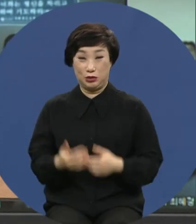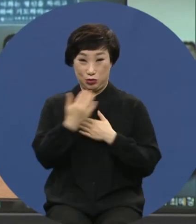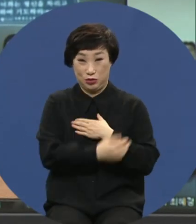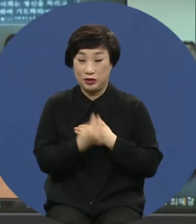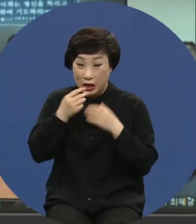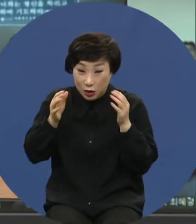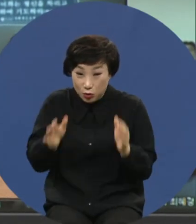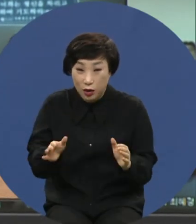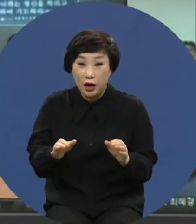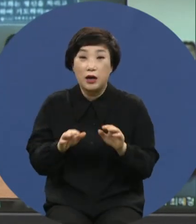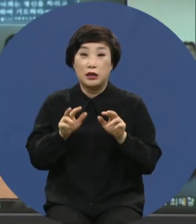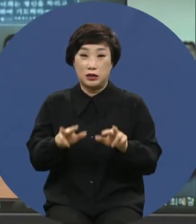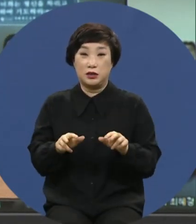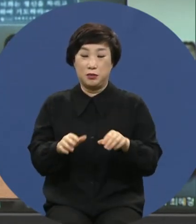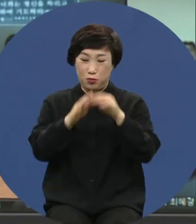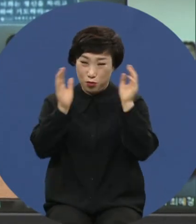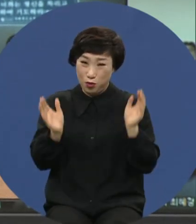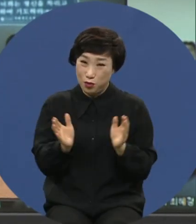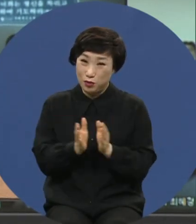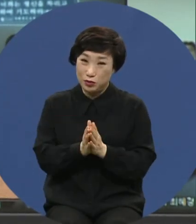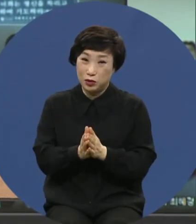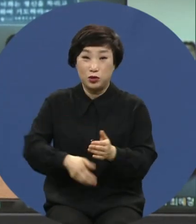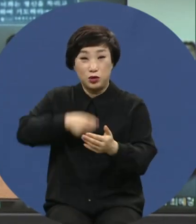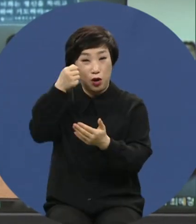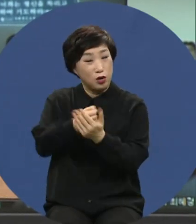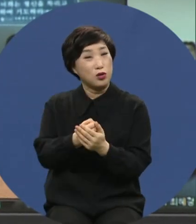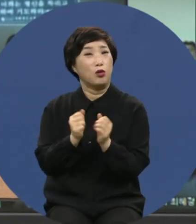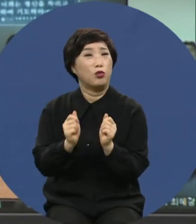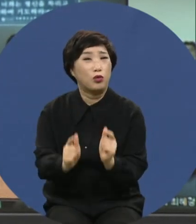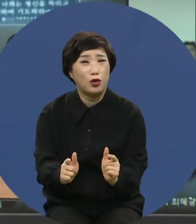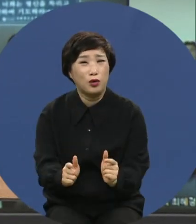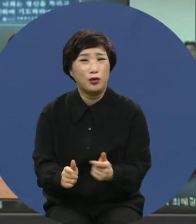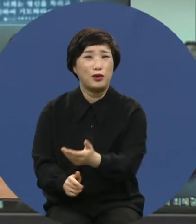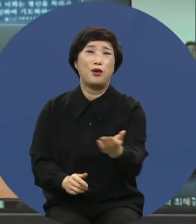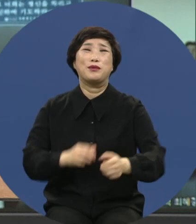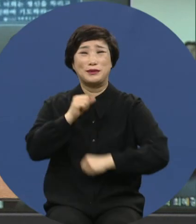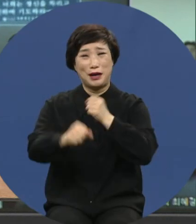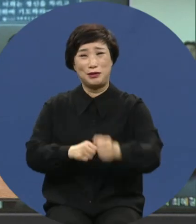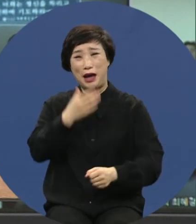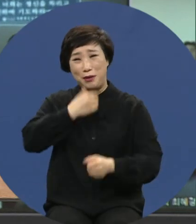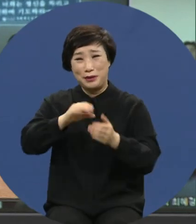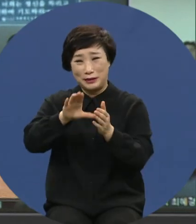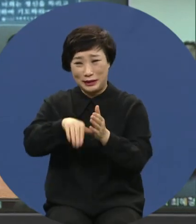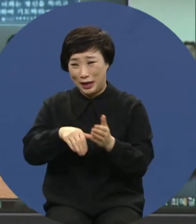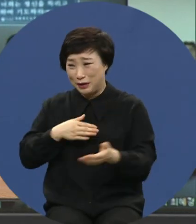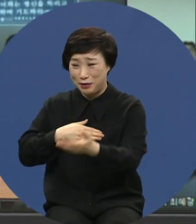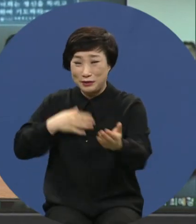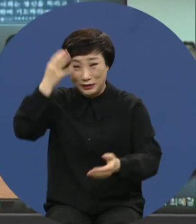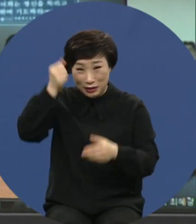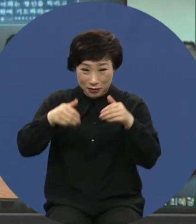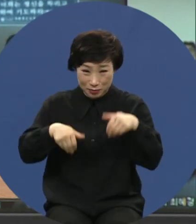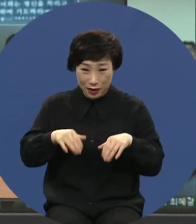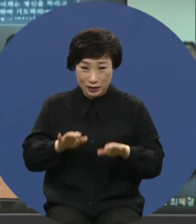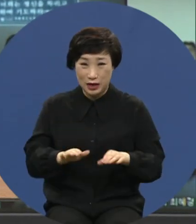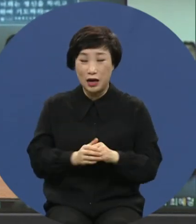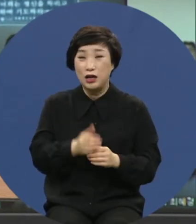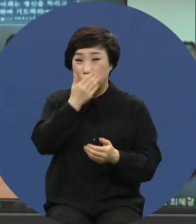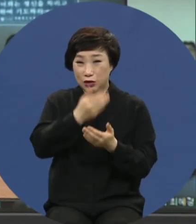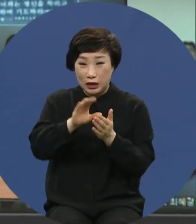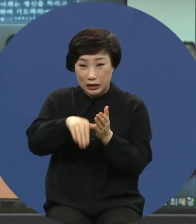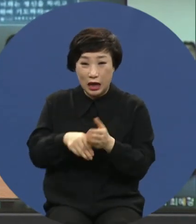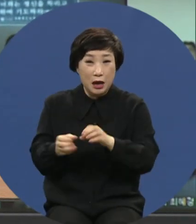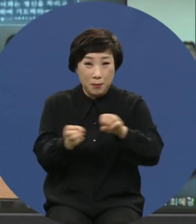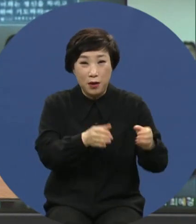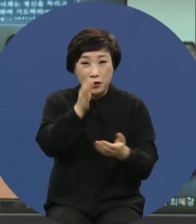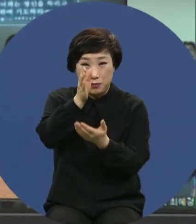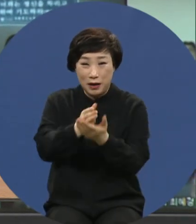육신의 때가 이렇게 모든 것을 결정할 수 있는 자유로운 행복한 때임을 알면서 귀한 때를